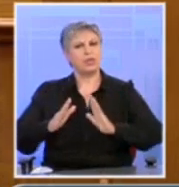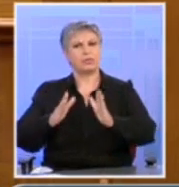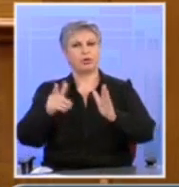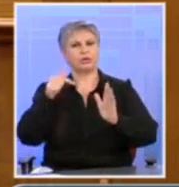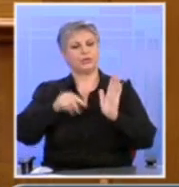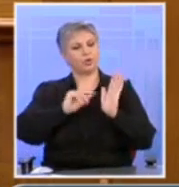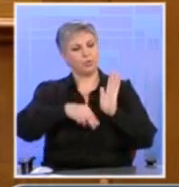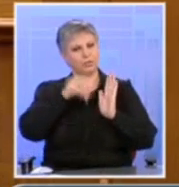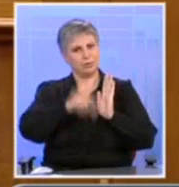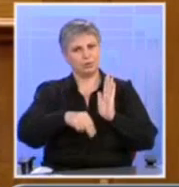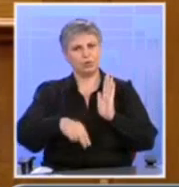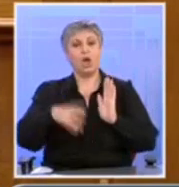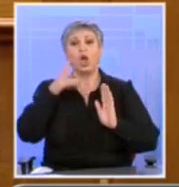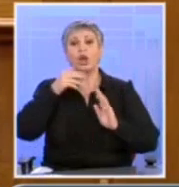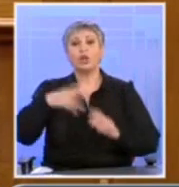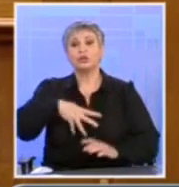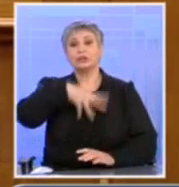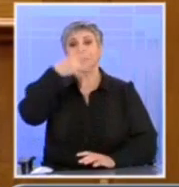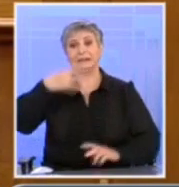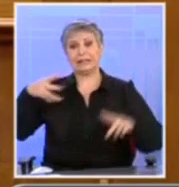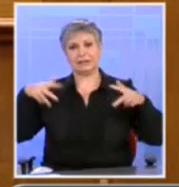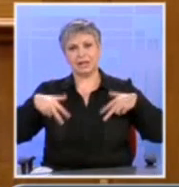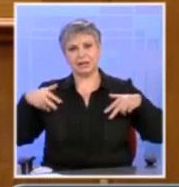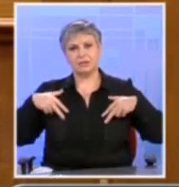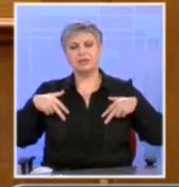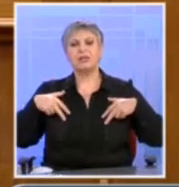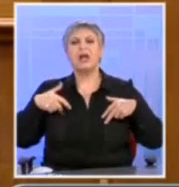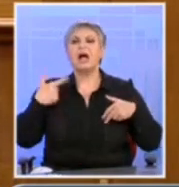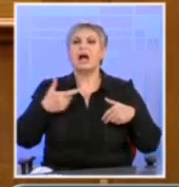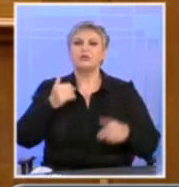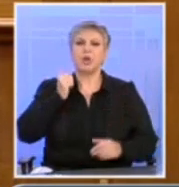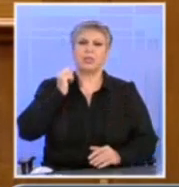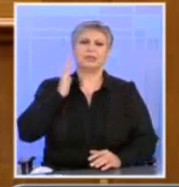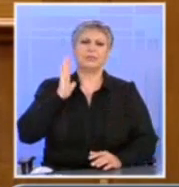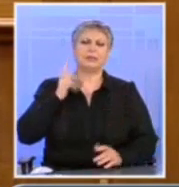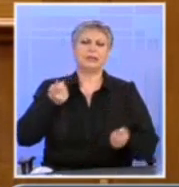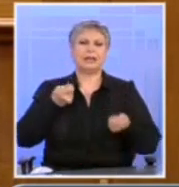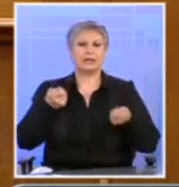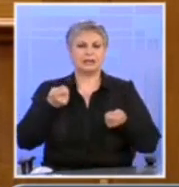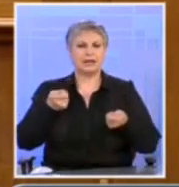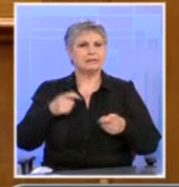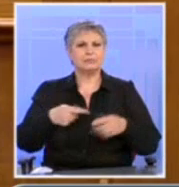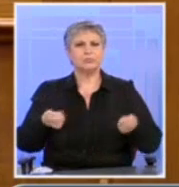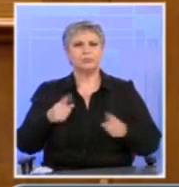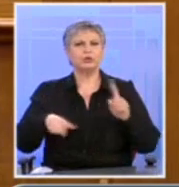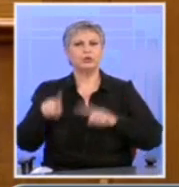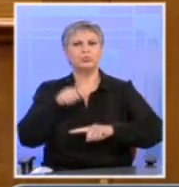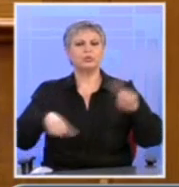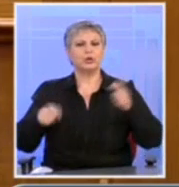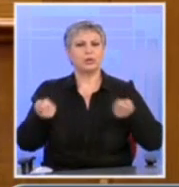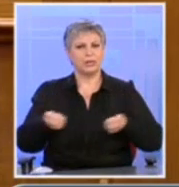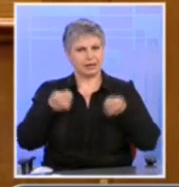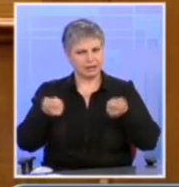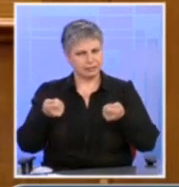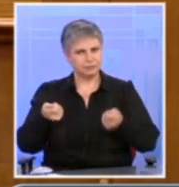του ΣΥΡΙΖΑ δεν πιστεύει αυτά τα πράγματα που είναι εκεί. Πάω πρώτος στη διαφορά των δύο κειμένων, τι μας